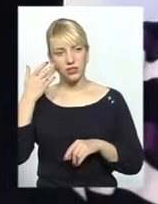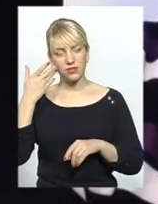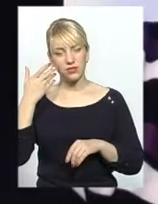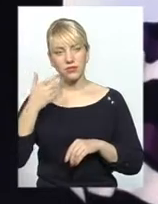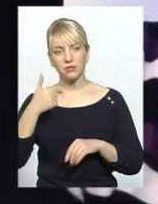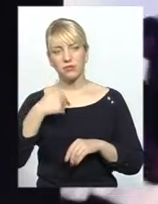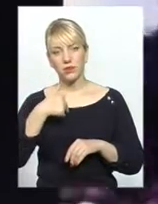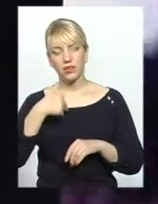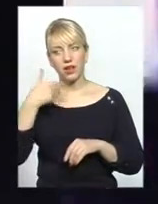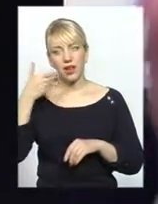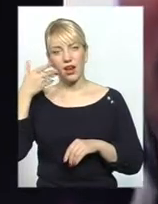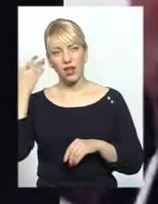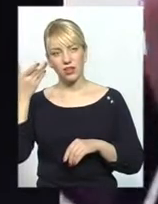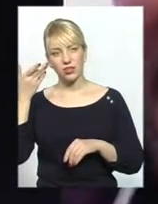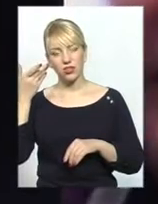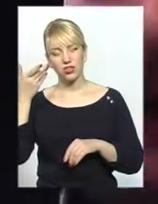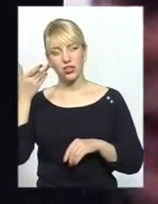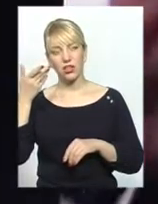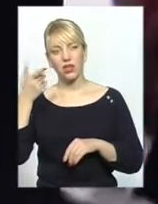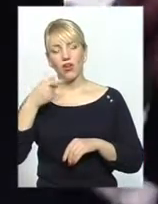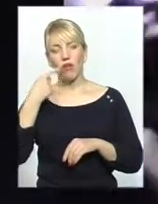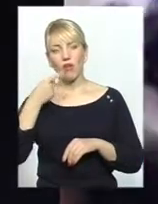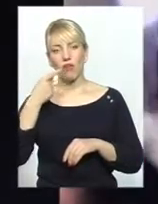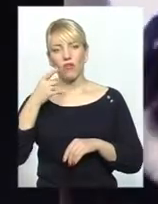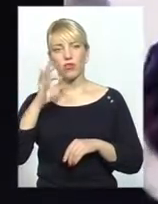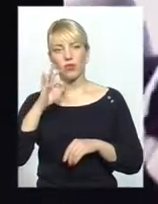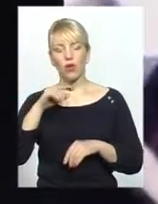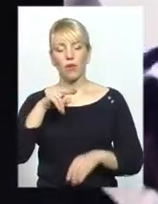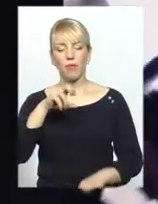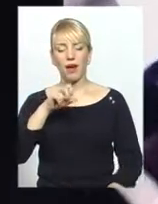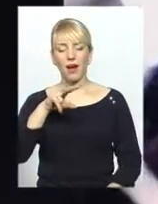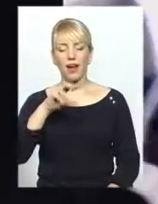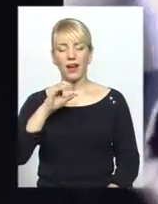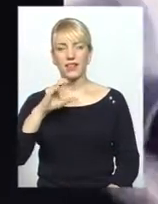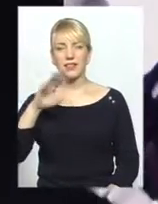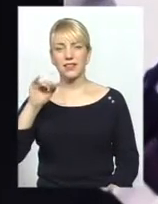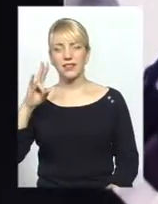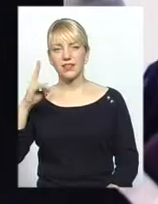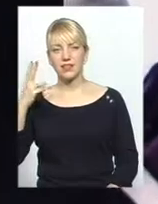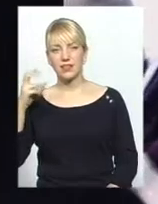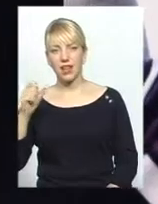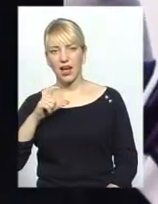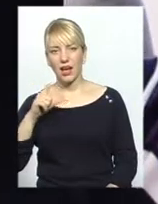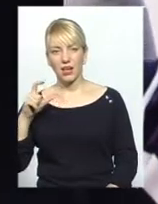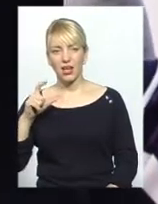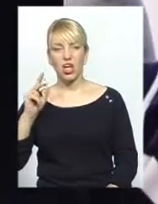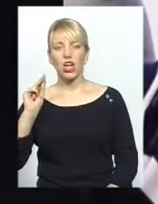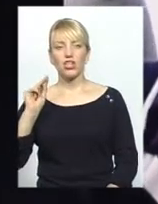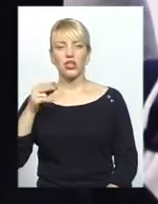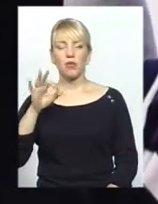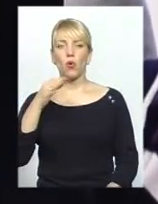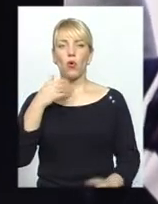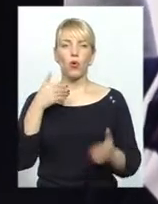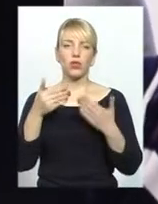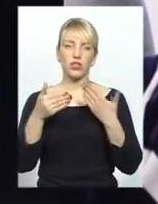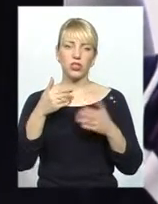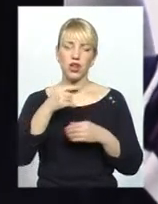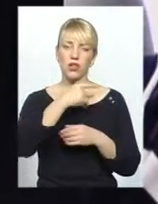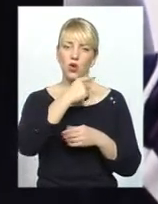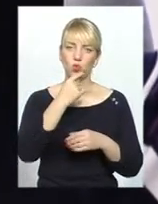Мне, наверное, легче, конечно же, говорить о палестинцах, нежели об отношениях россиян и украинцев